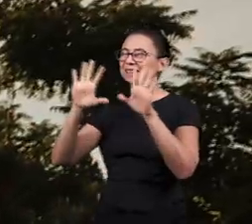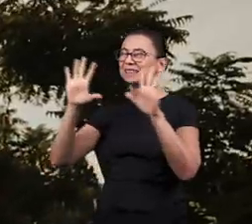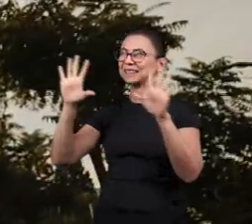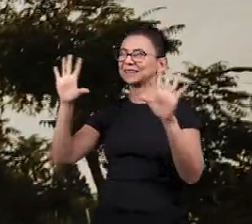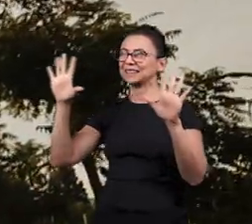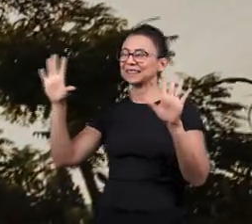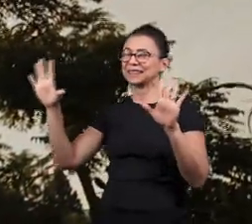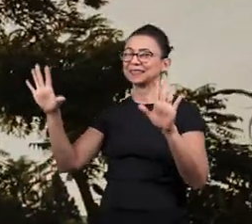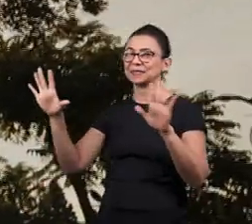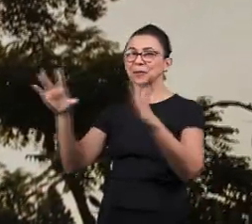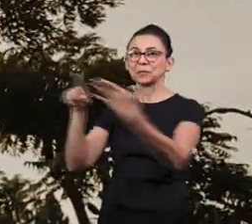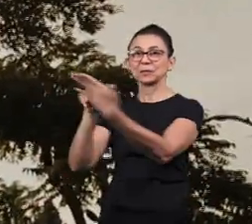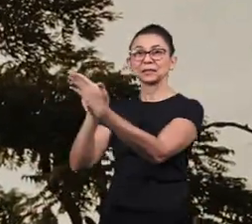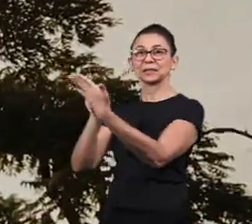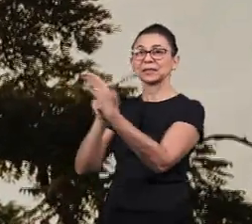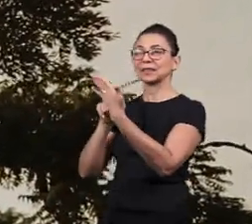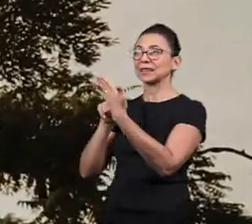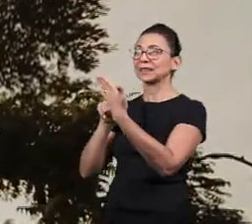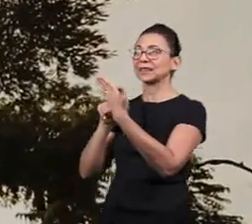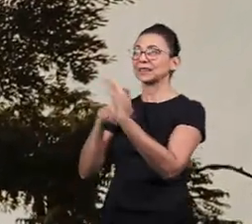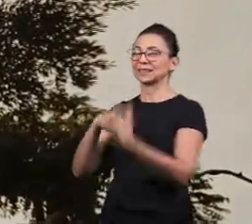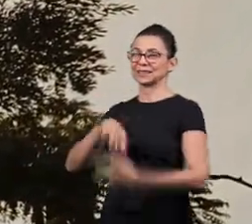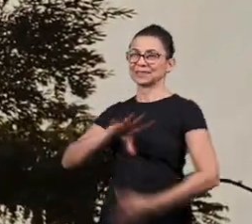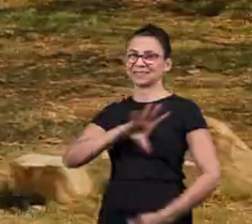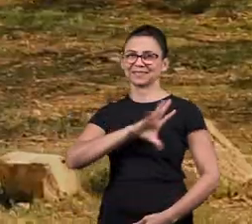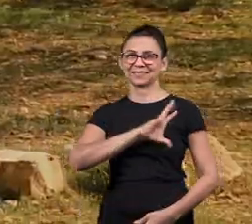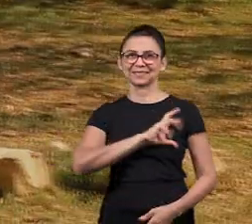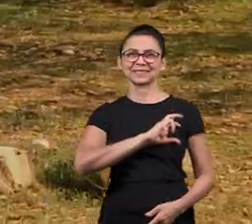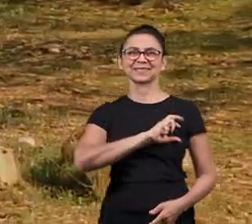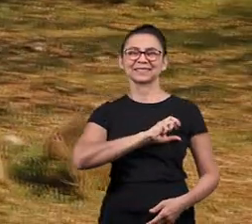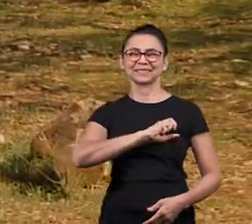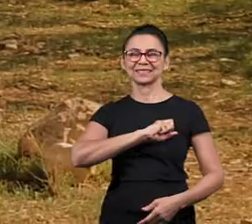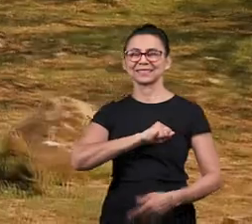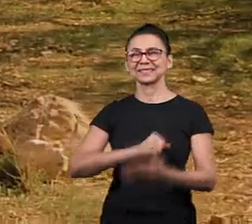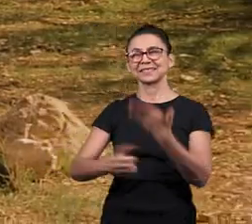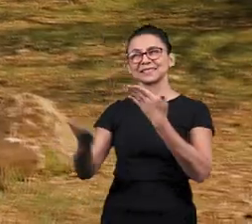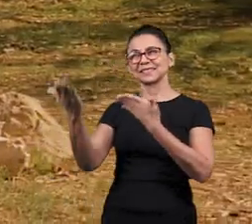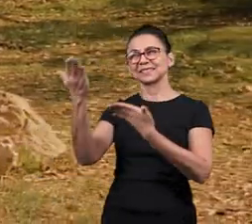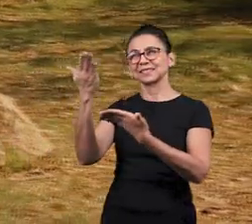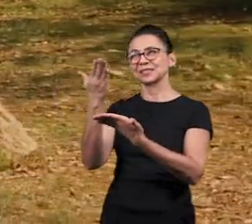чтобы явить тебе любовь мою.